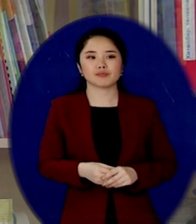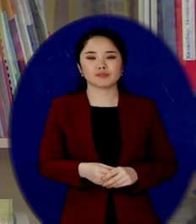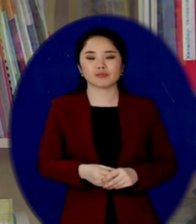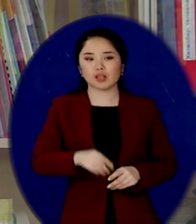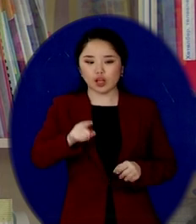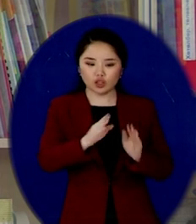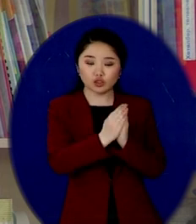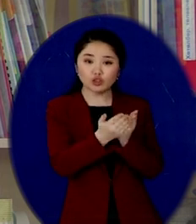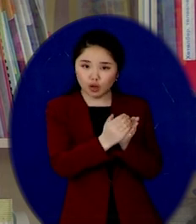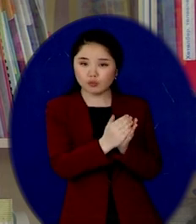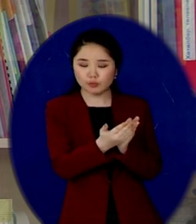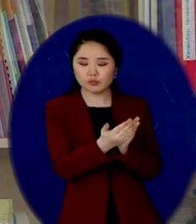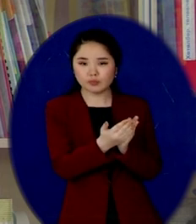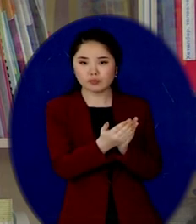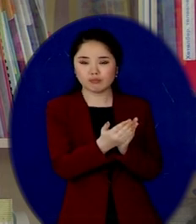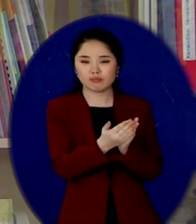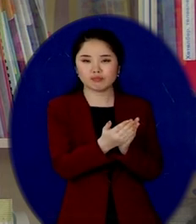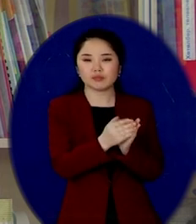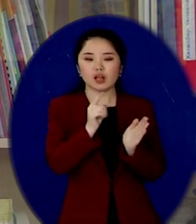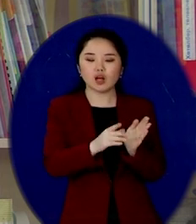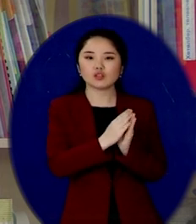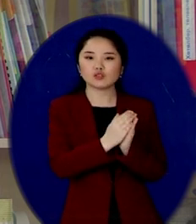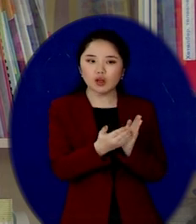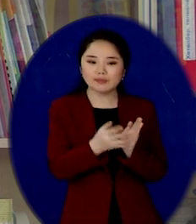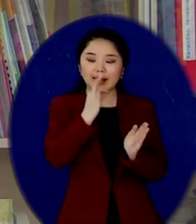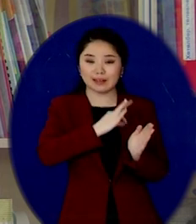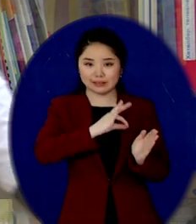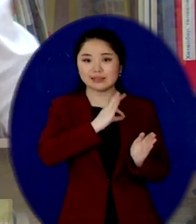Энэхүү бяцхан ном маань бэлэн болж байна. Тэгвэл энэ номыг